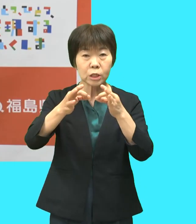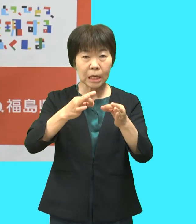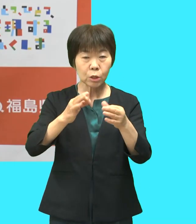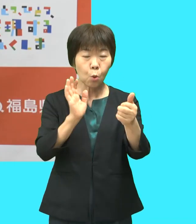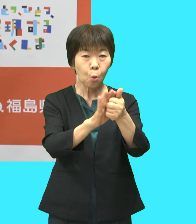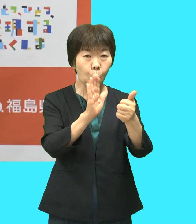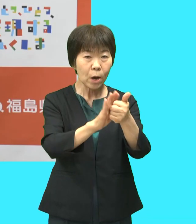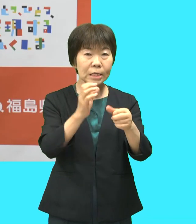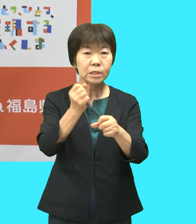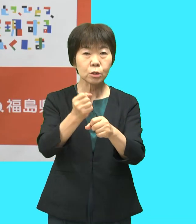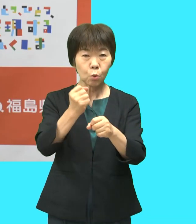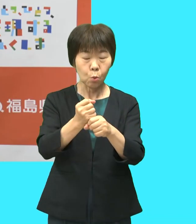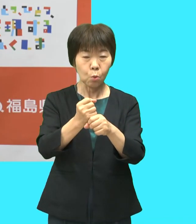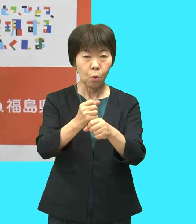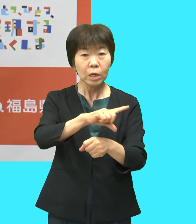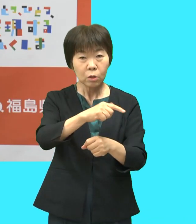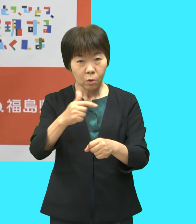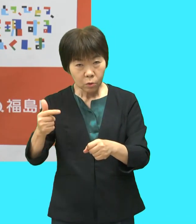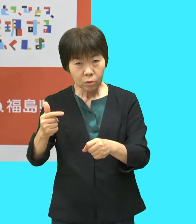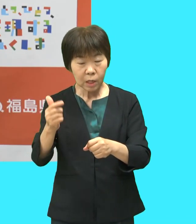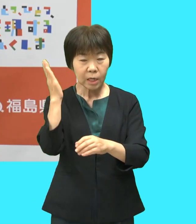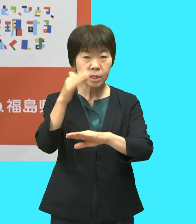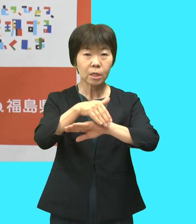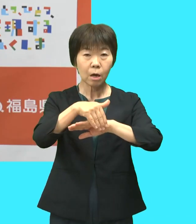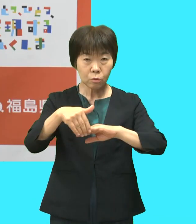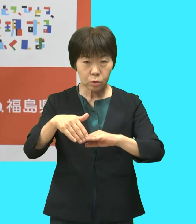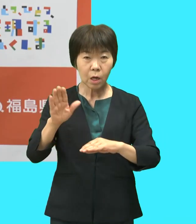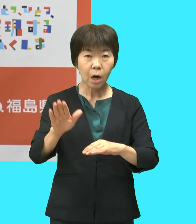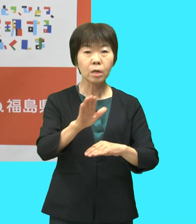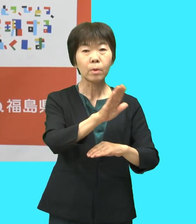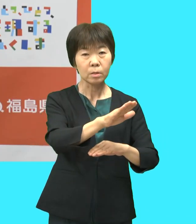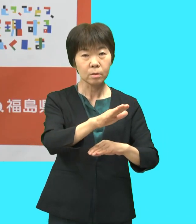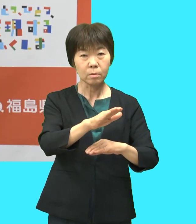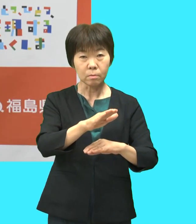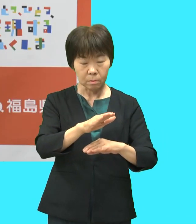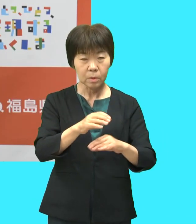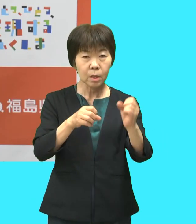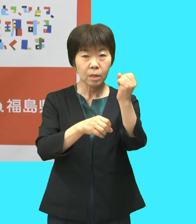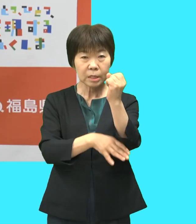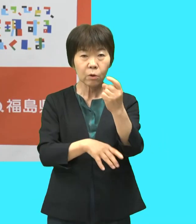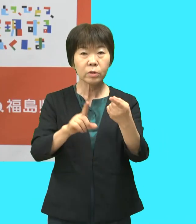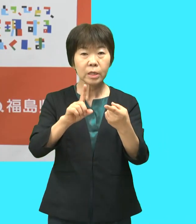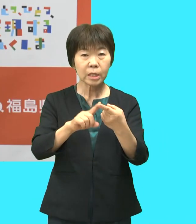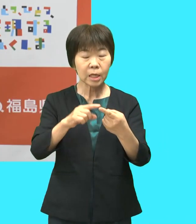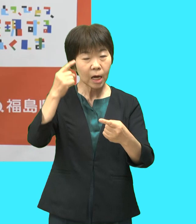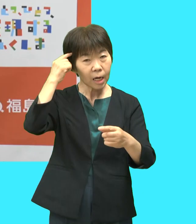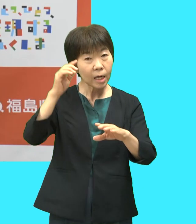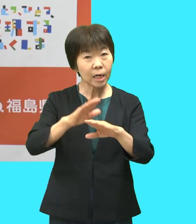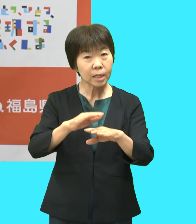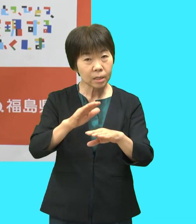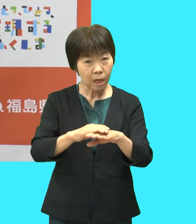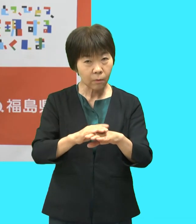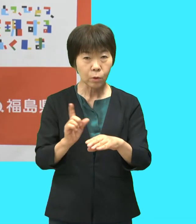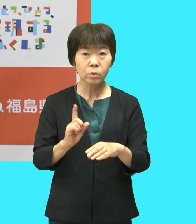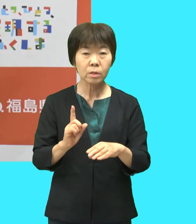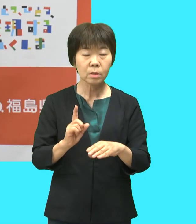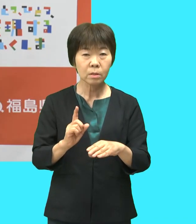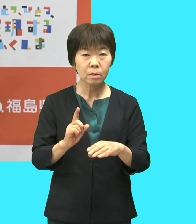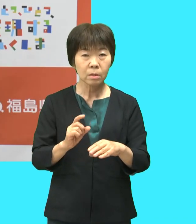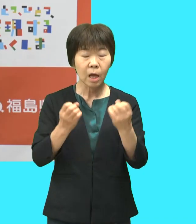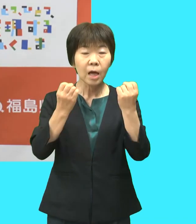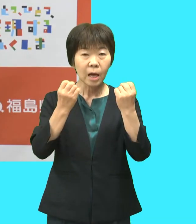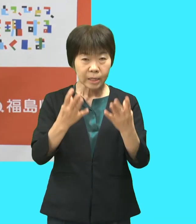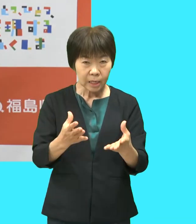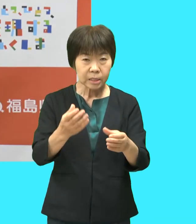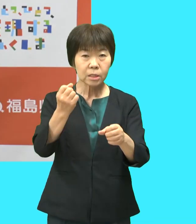、さまざまな県の施策があるわけでございます。まず基本的なスタンスとしてでありますが、こういう新し